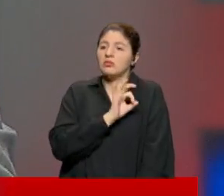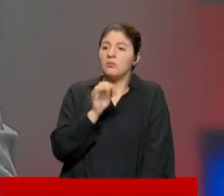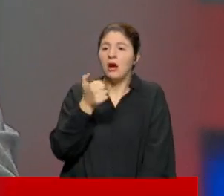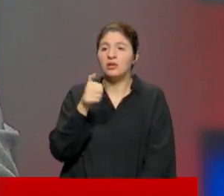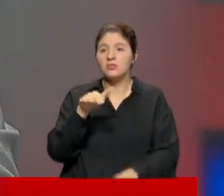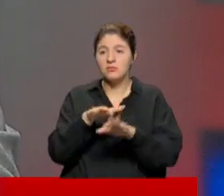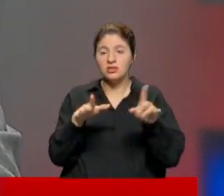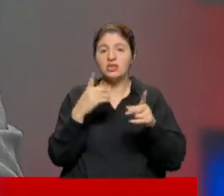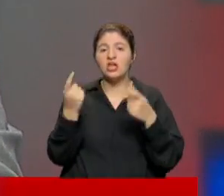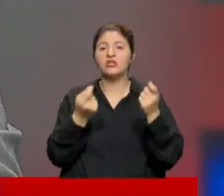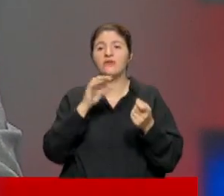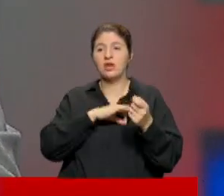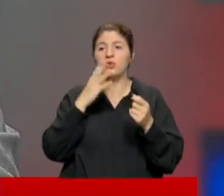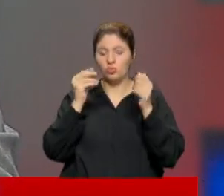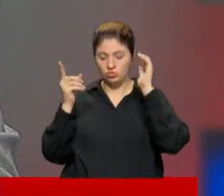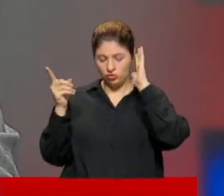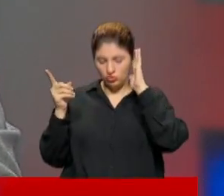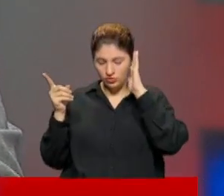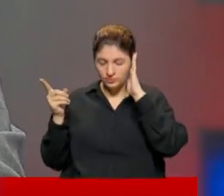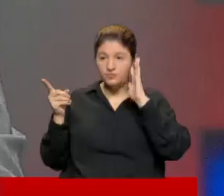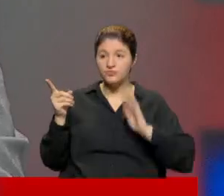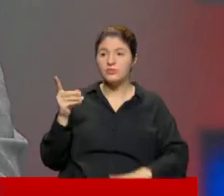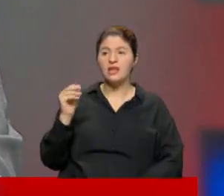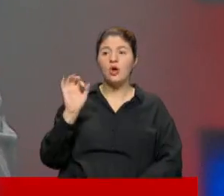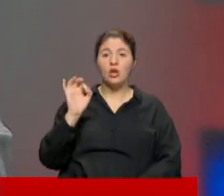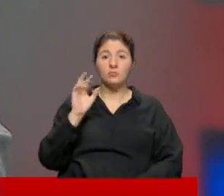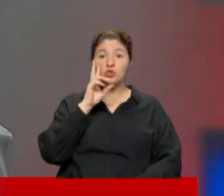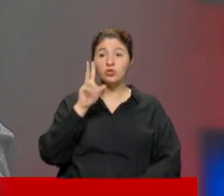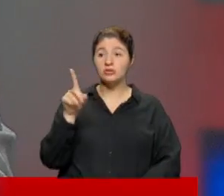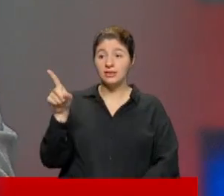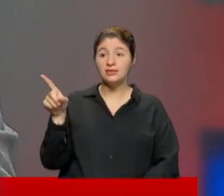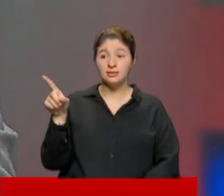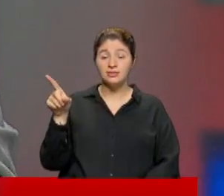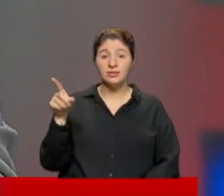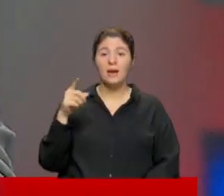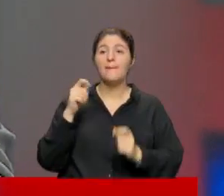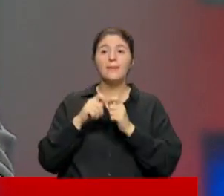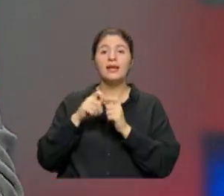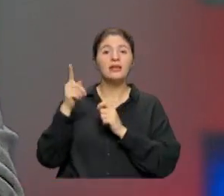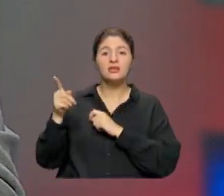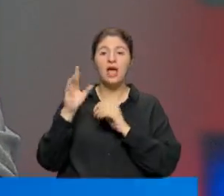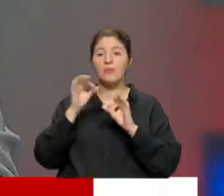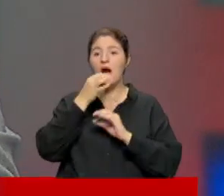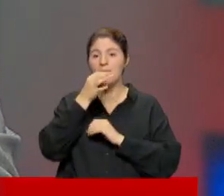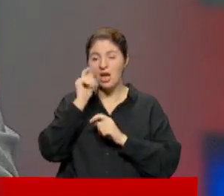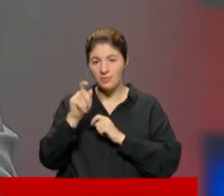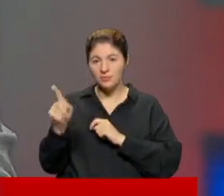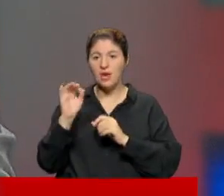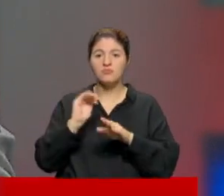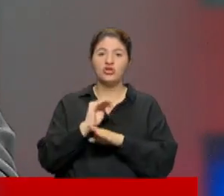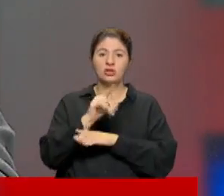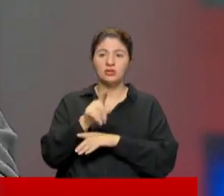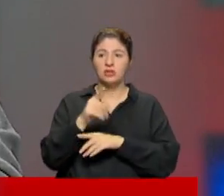altılı masanın ne işe yaradığının en önemli göstergesi Beril'in hem haber yapıp hem